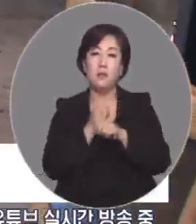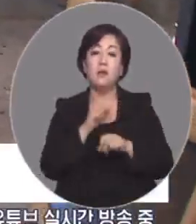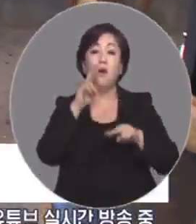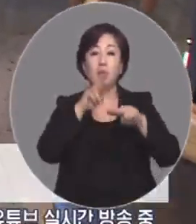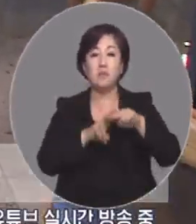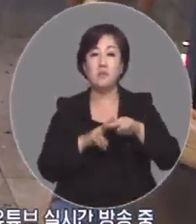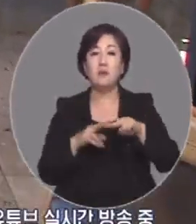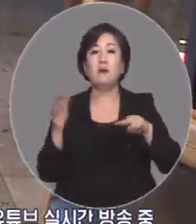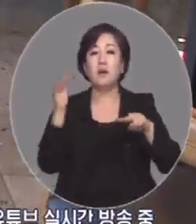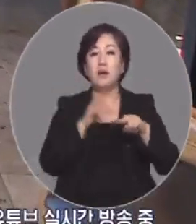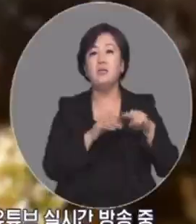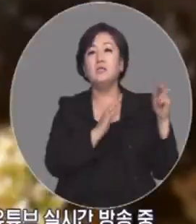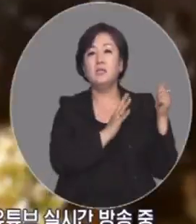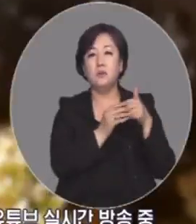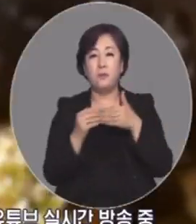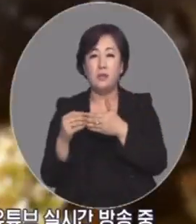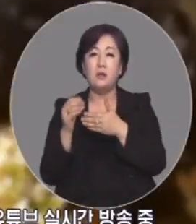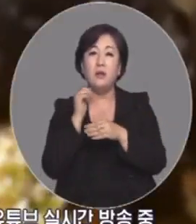좌석까지 배달해냅니다.